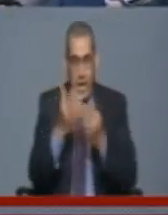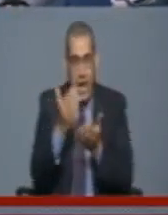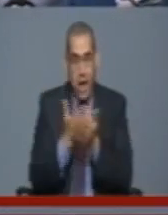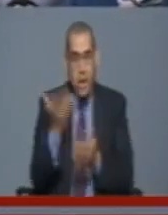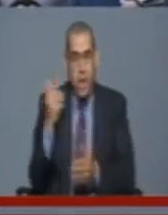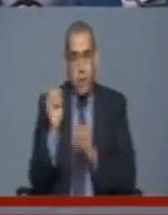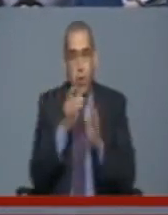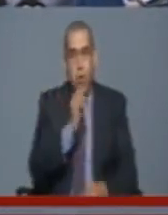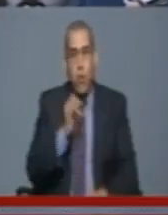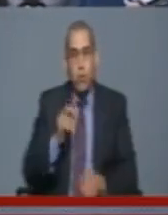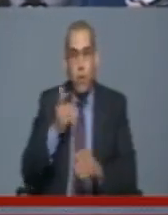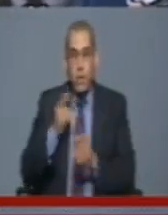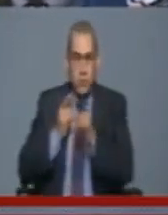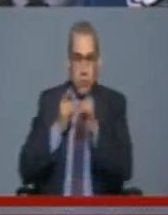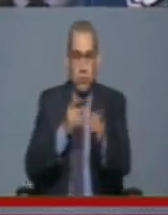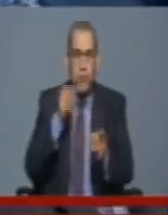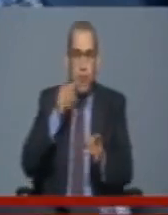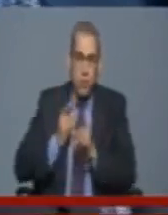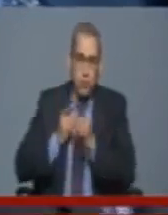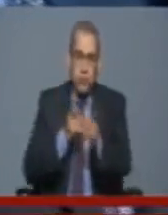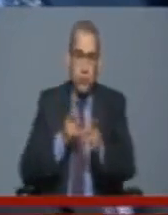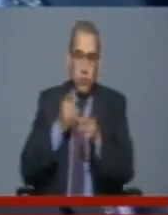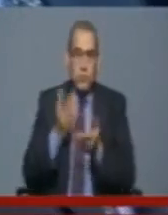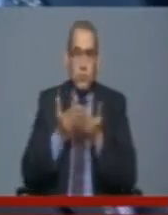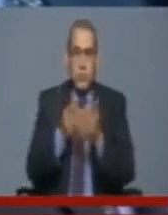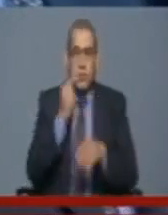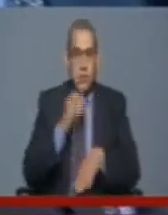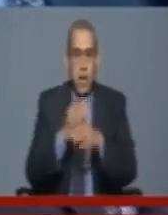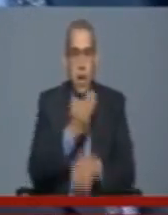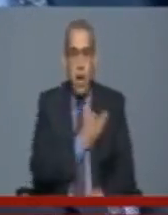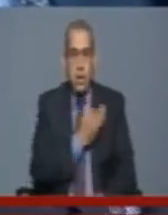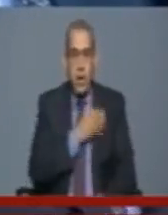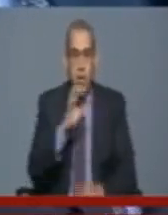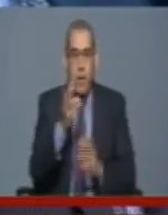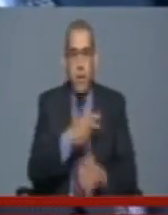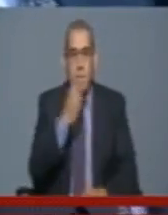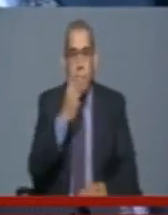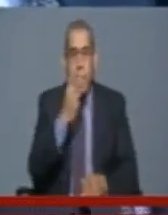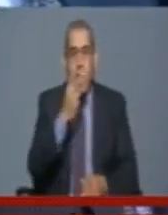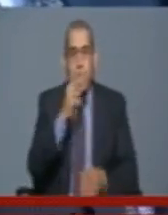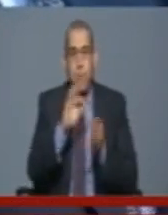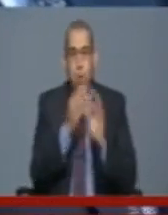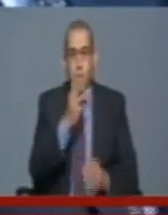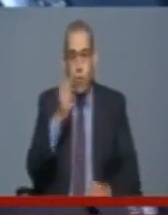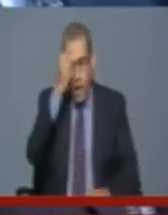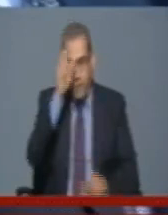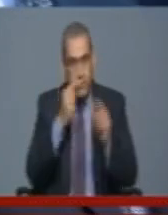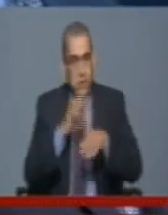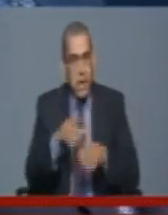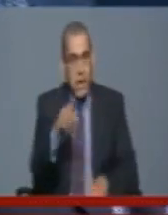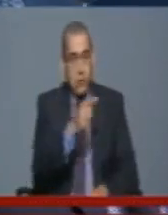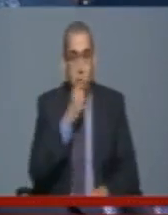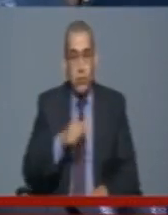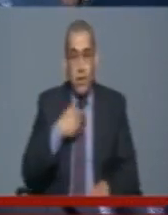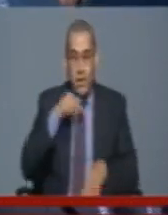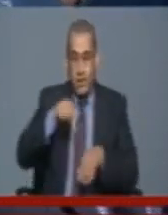500 شاحنة يوميا لاحتياجات القطاع اللي فيه 2.3 مليون. طيب يبقى النهارده لما يبقى